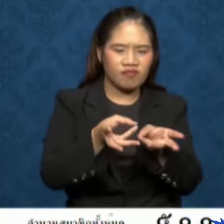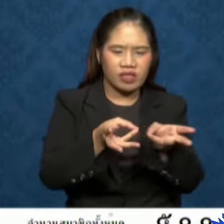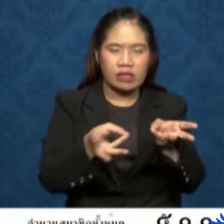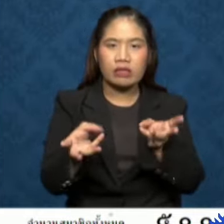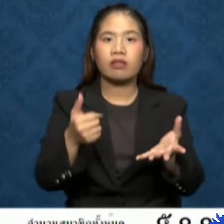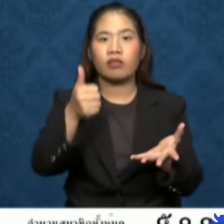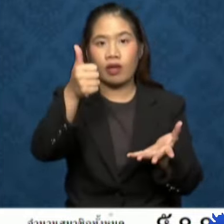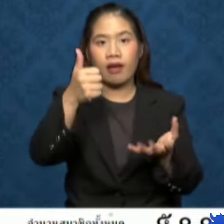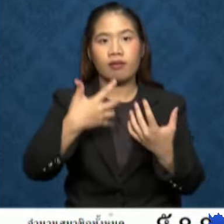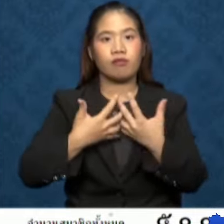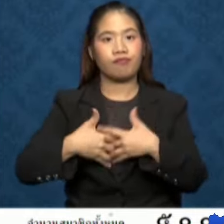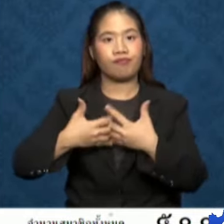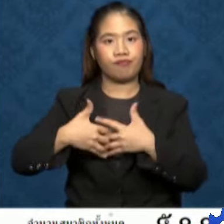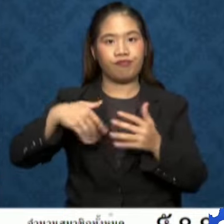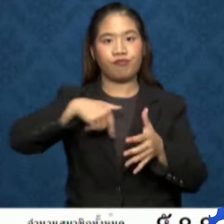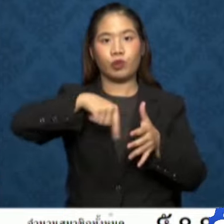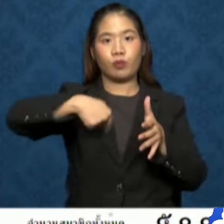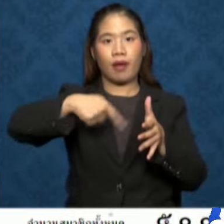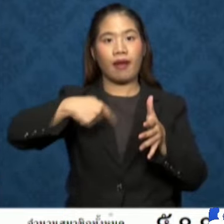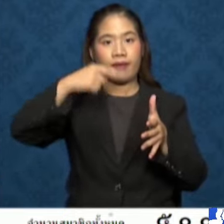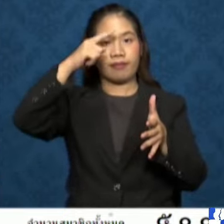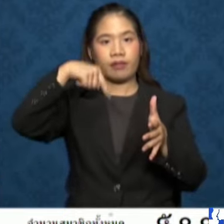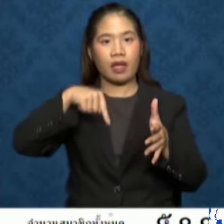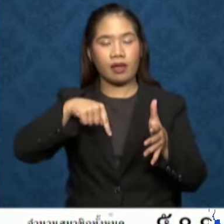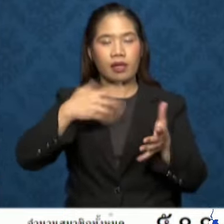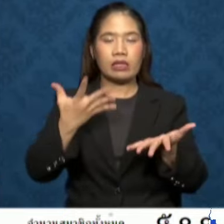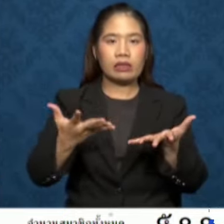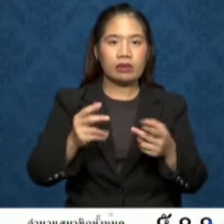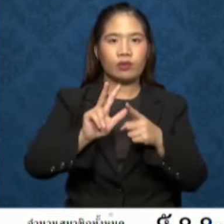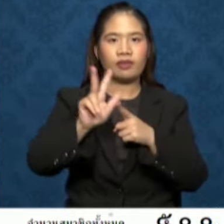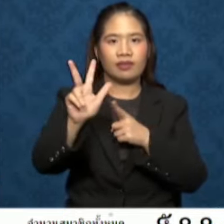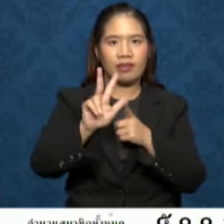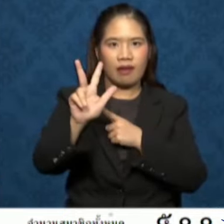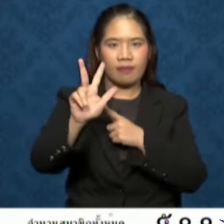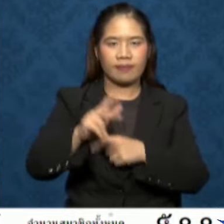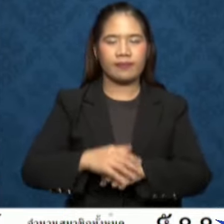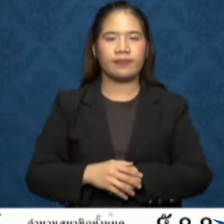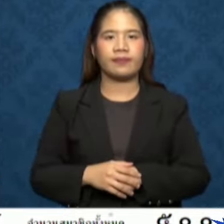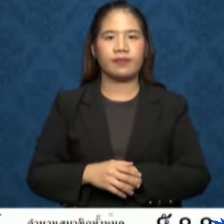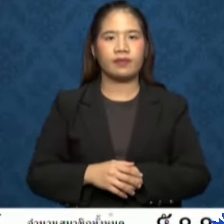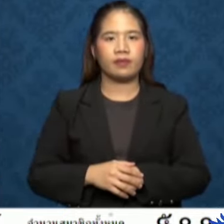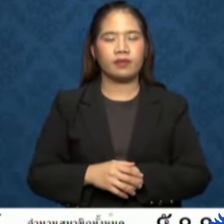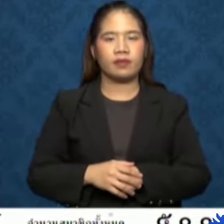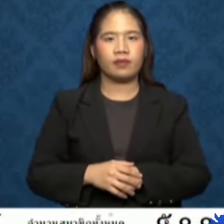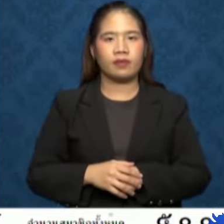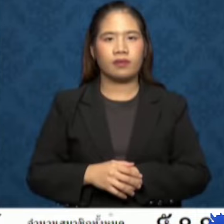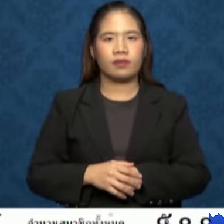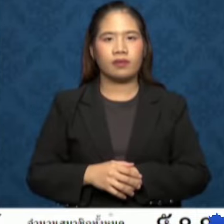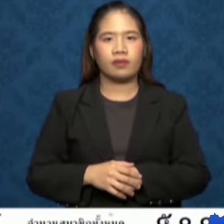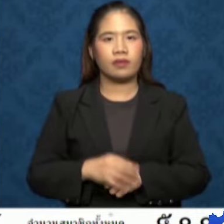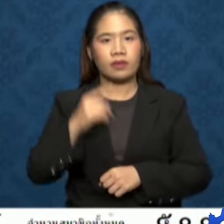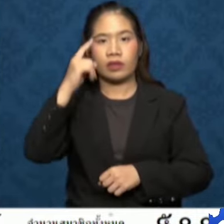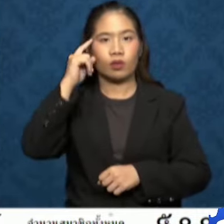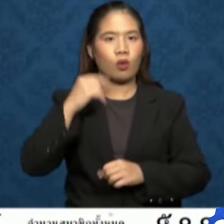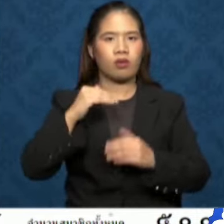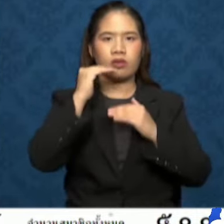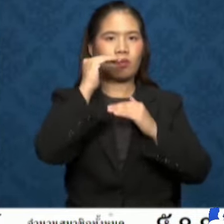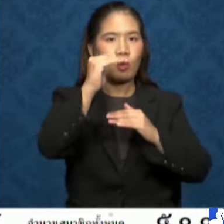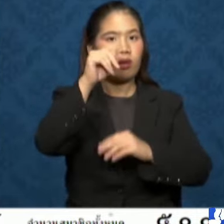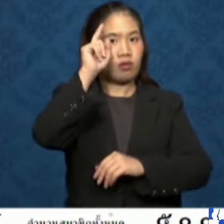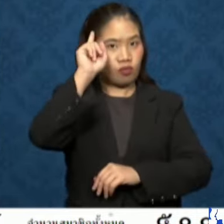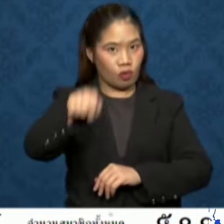ที่ผลิตในประเทศหรือ3คุณกำหนดเลยคุณต้องถ่าย